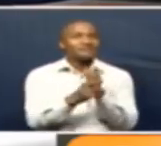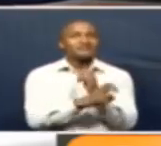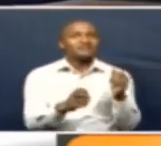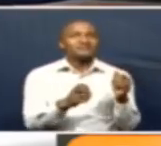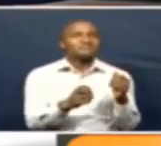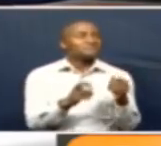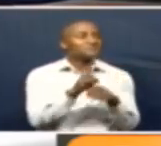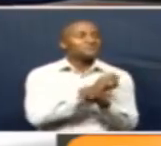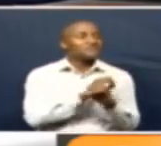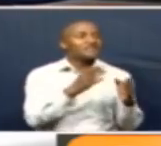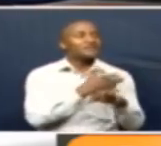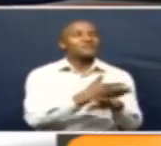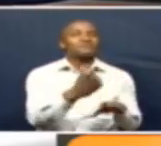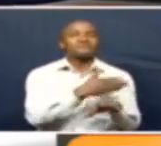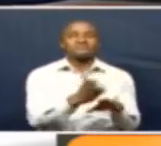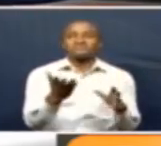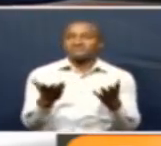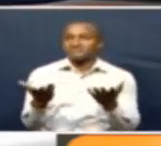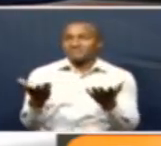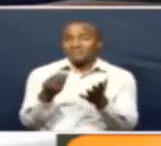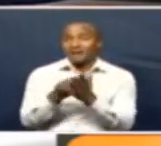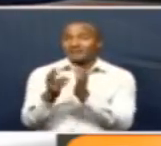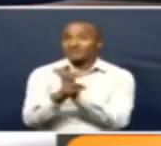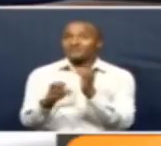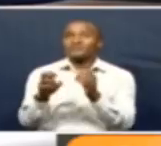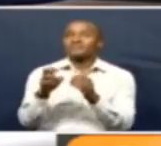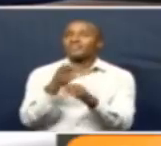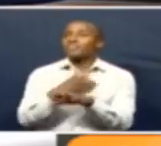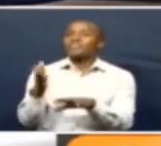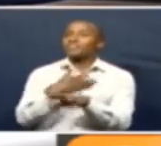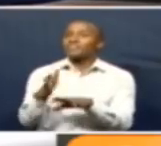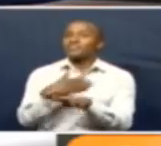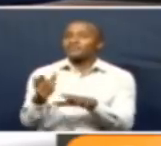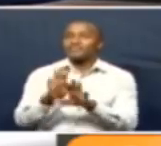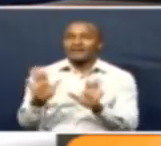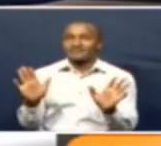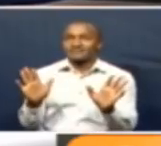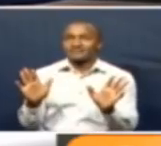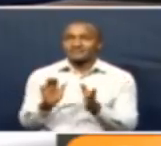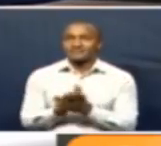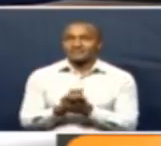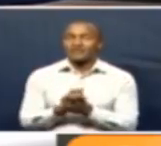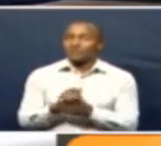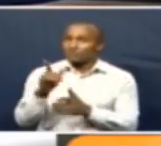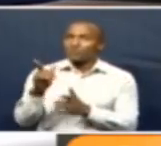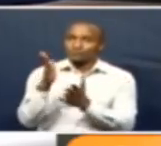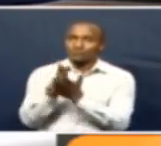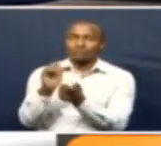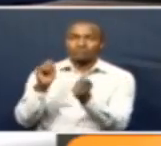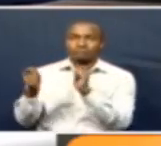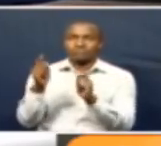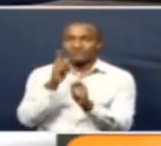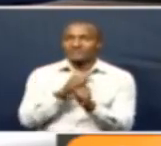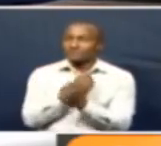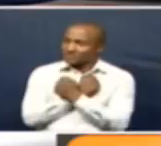misuse tu. Okay, there's nothing you can do with stolen money. She misused it, that's what she's saying. Somebody here is saying, you are truly reformed, we love you,